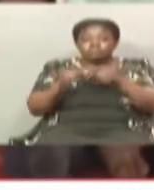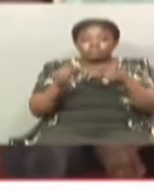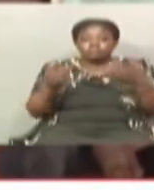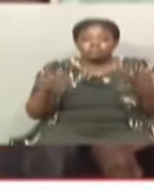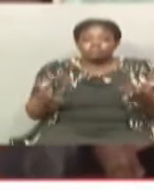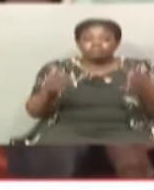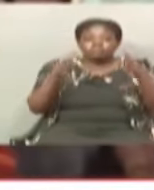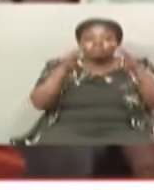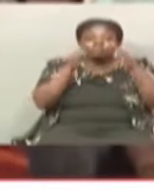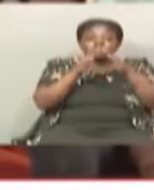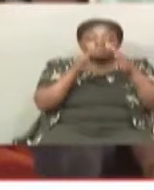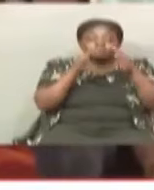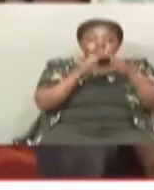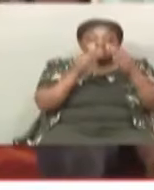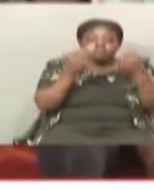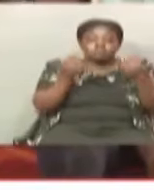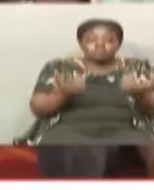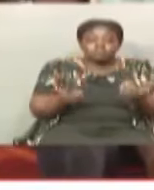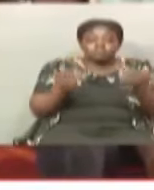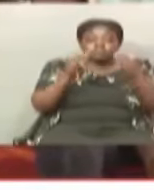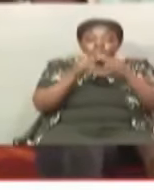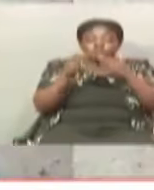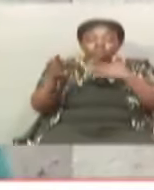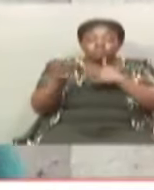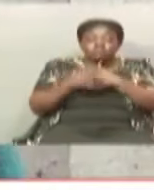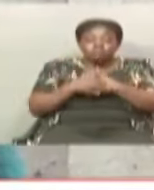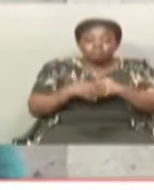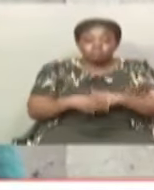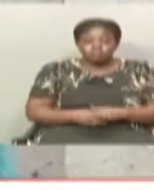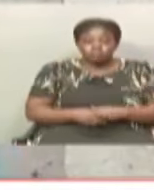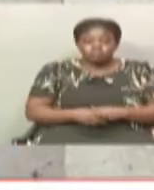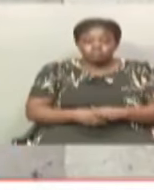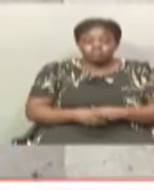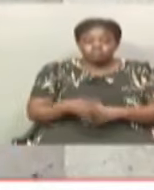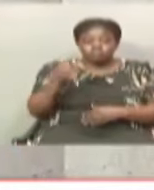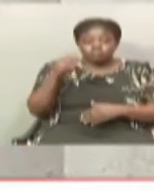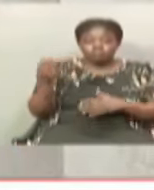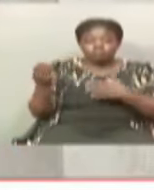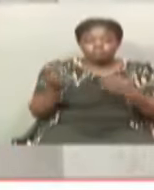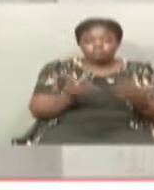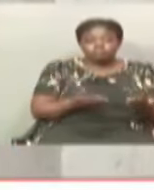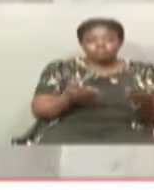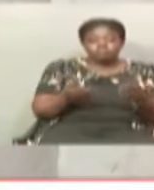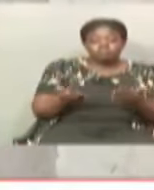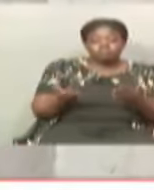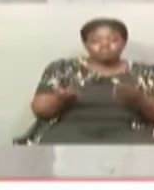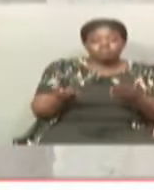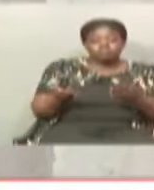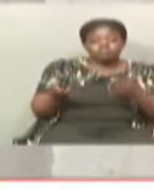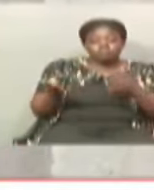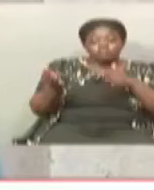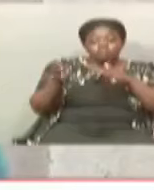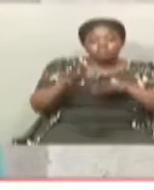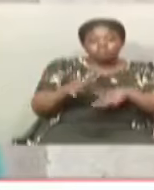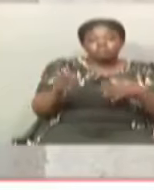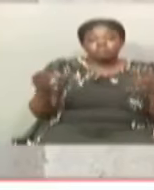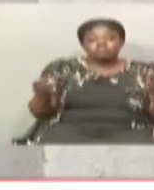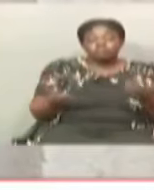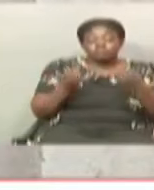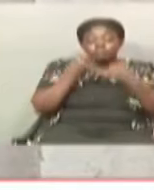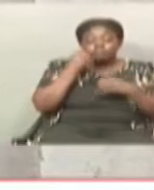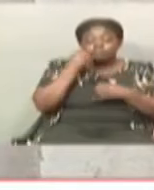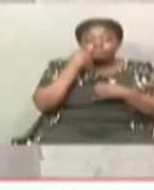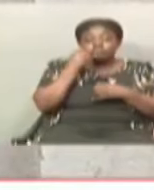amaka g'omugenzi era nga n'ennyumba yagiggala. Bwe munaaleetanga abafumu n'abateekawa n'abaddamu